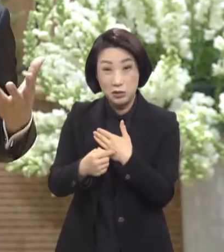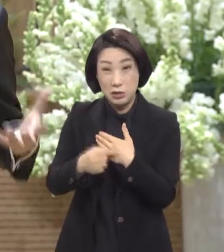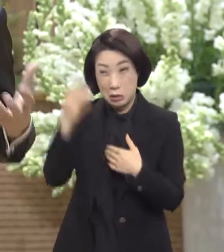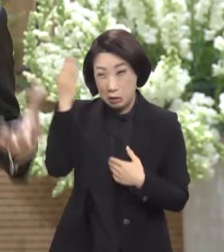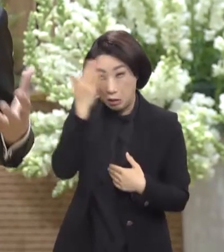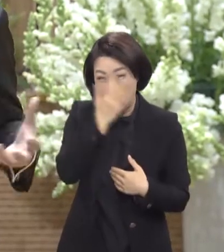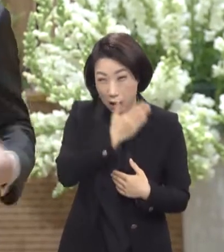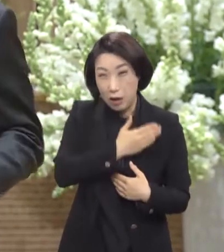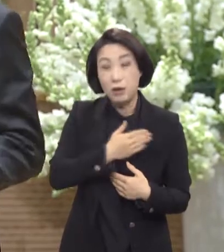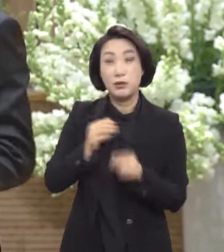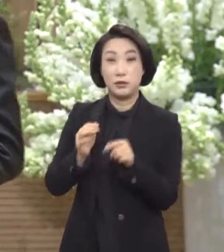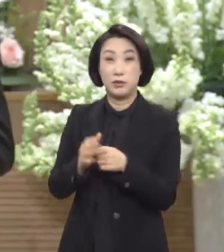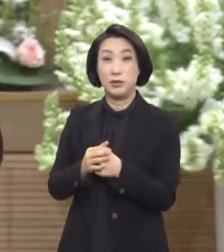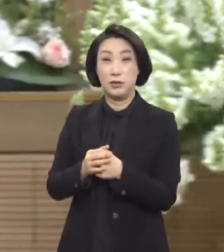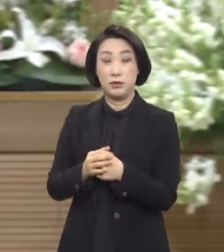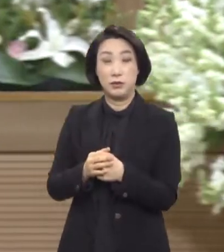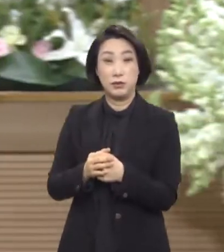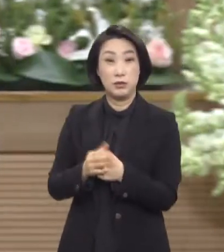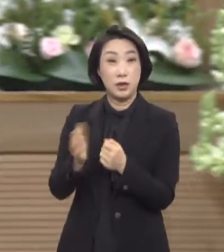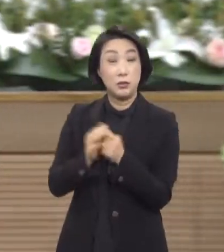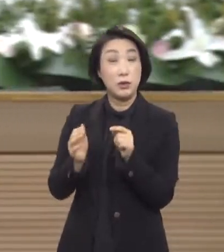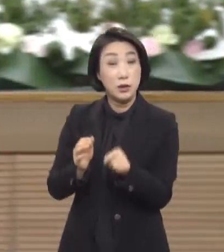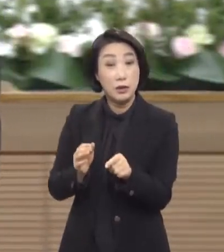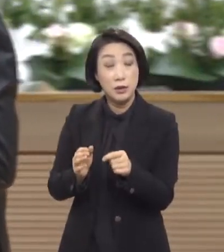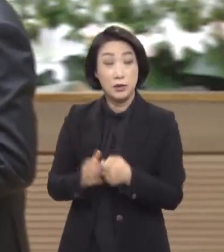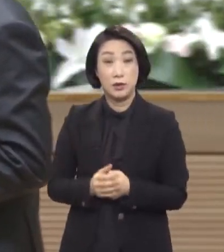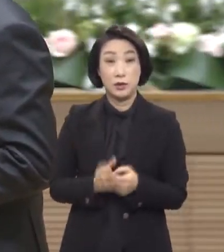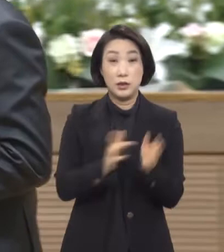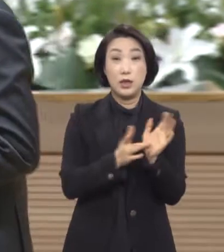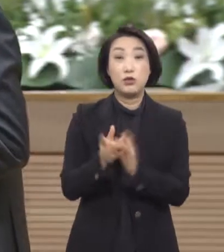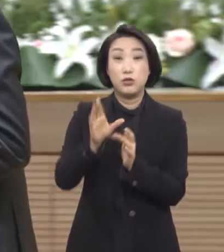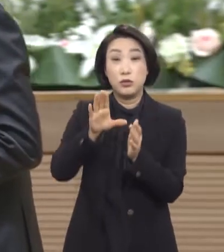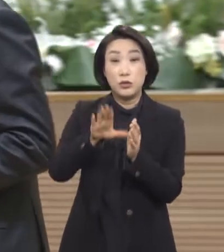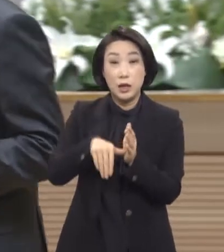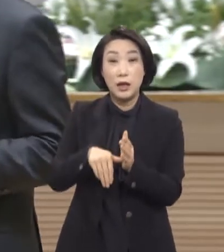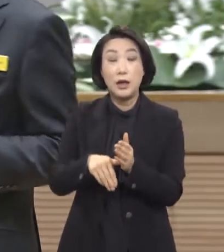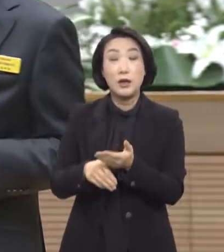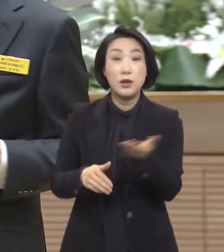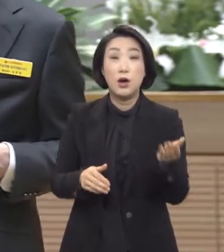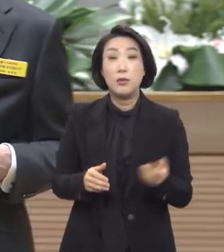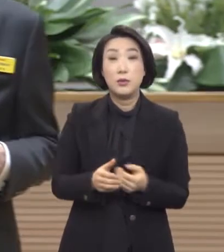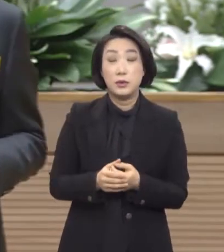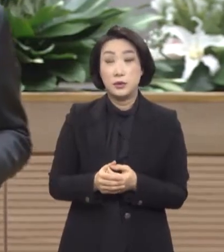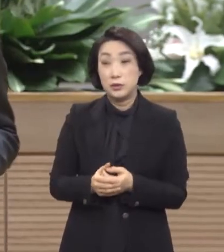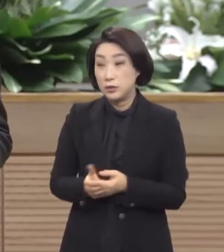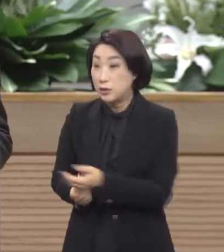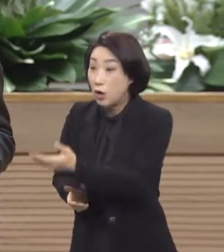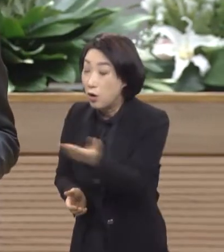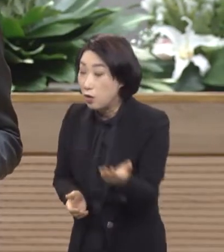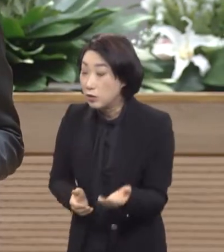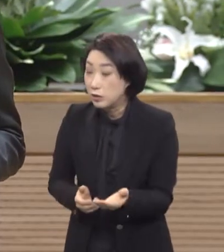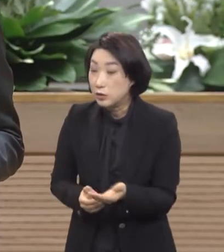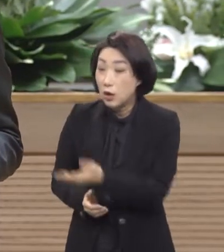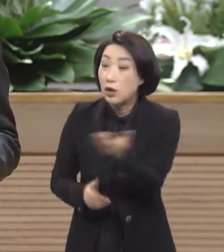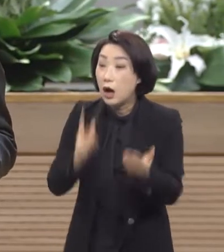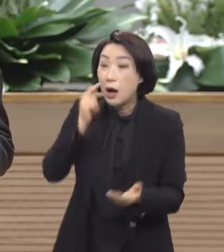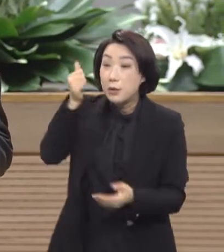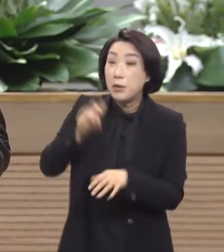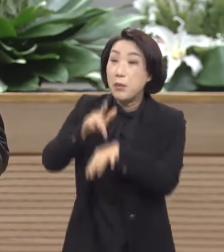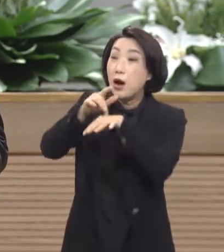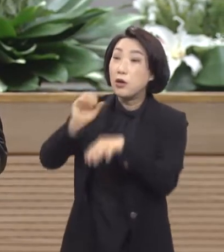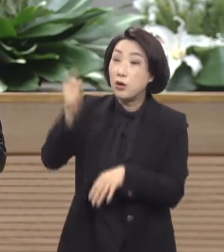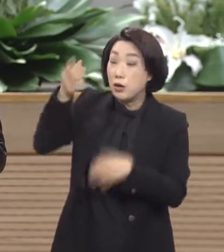막 그렇게 해요. 그러니까 예수님께서 너희는 너희 애비